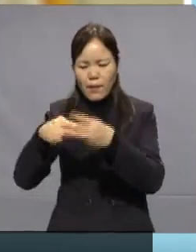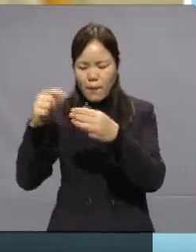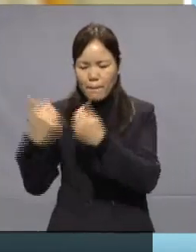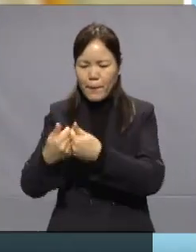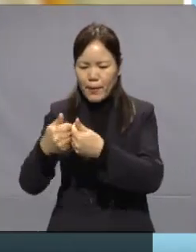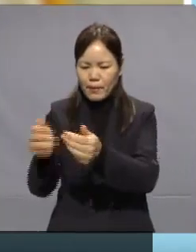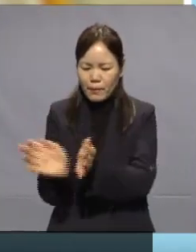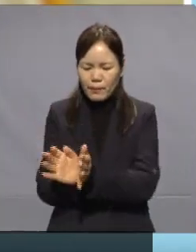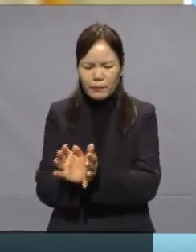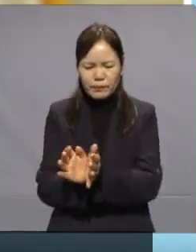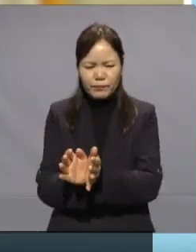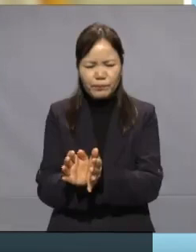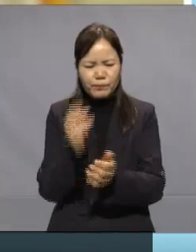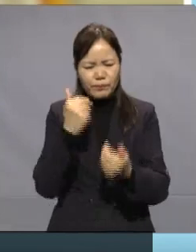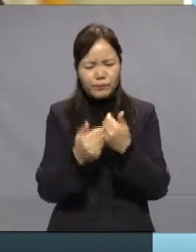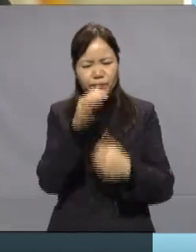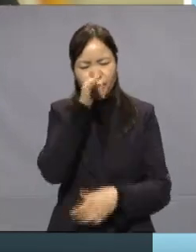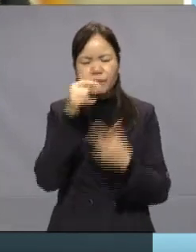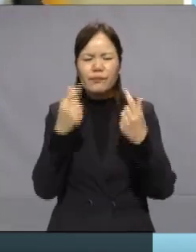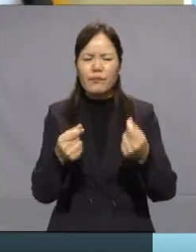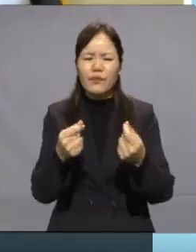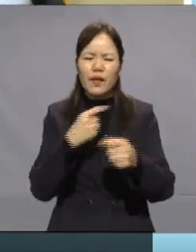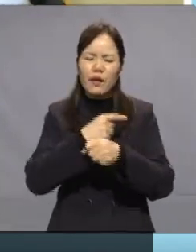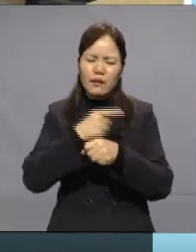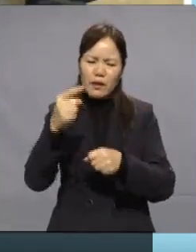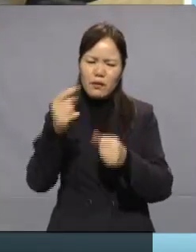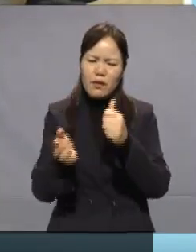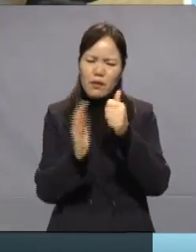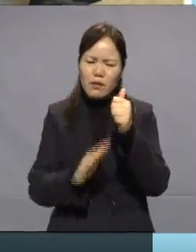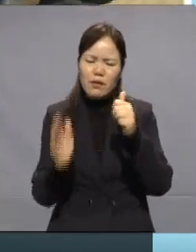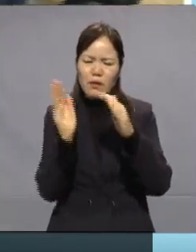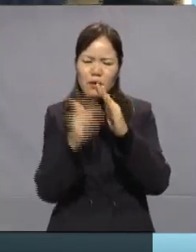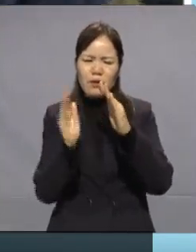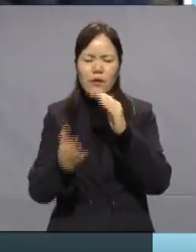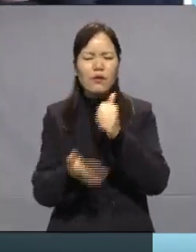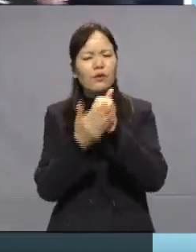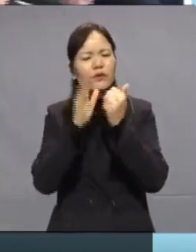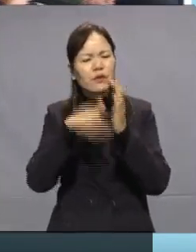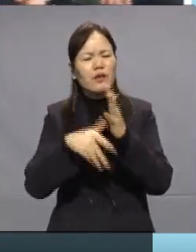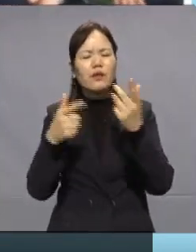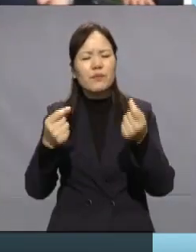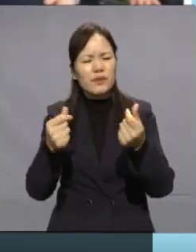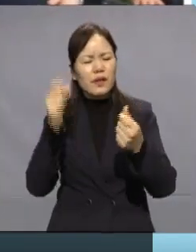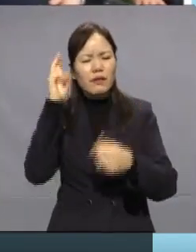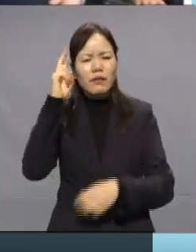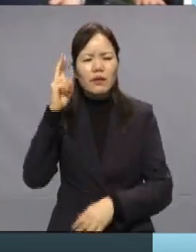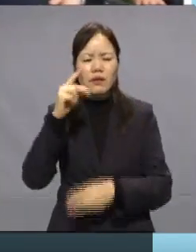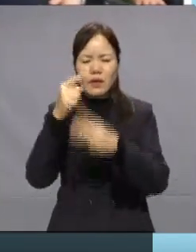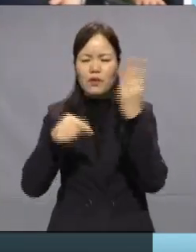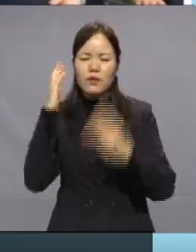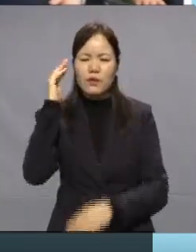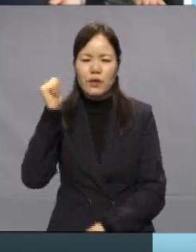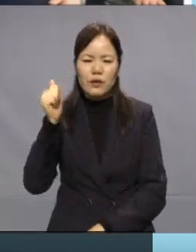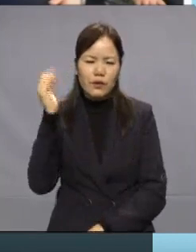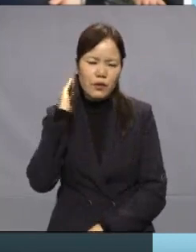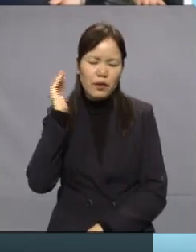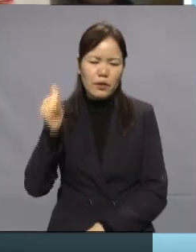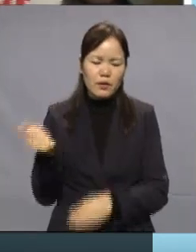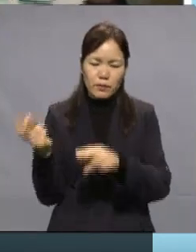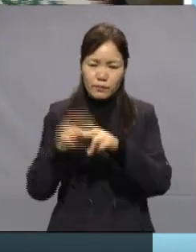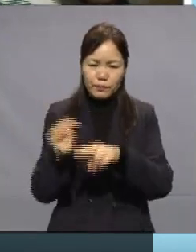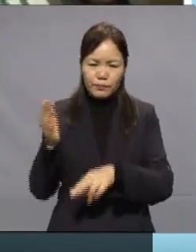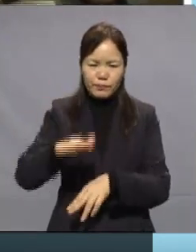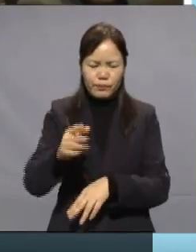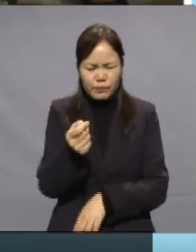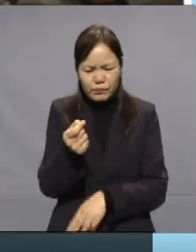파열음을 낼 가능성이 높다 윤석열 대통령이 어쨌든 정권을 잡았지만 국회의 소수정당으로 전락해 있는